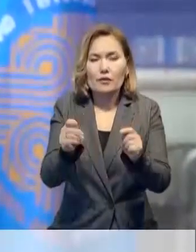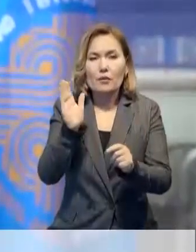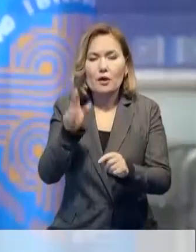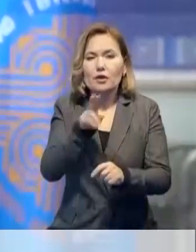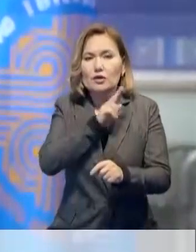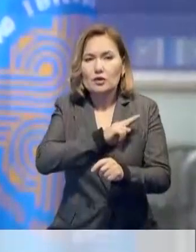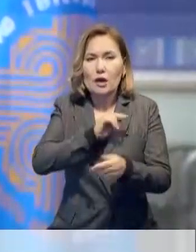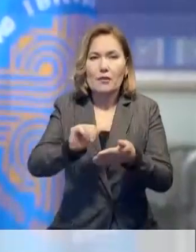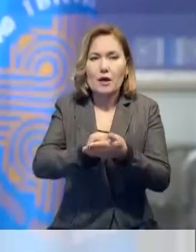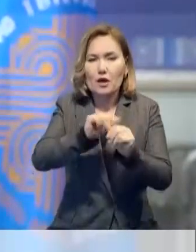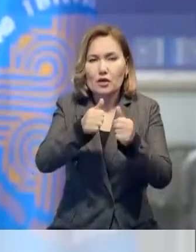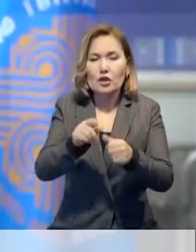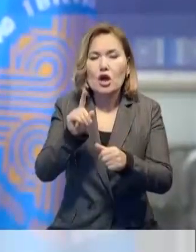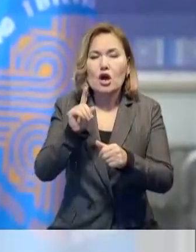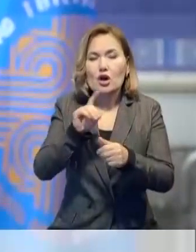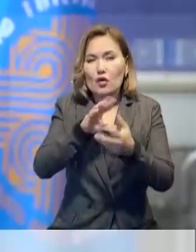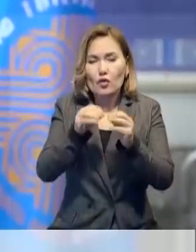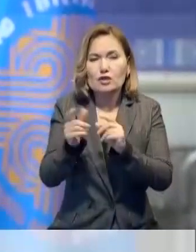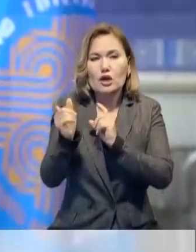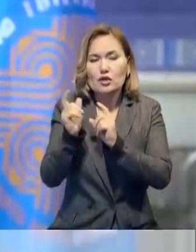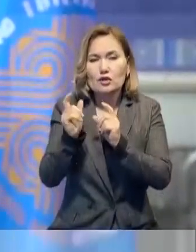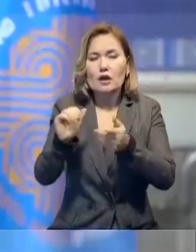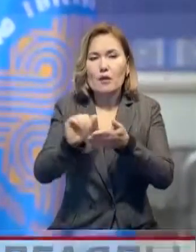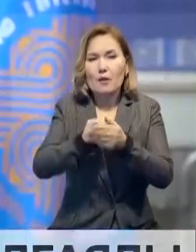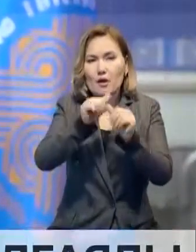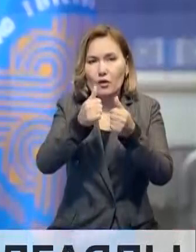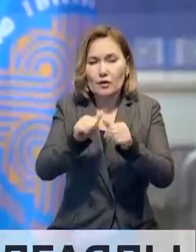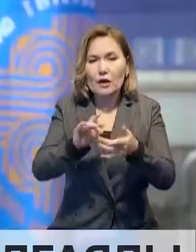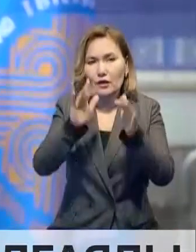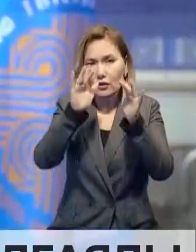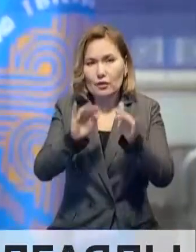процестерді жүзеге асырып, жүк жеткізу ісіне сандық технологияны енгізумен